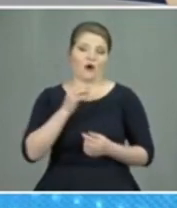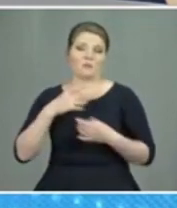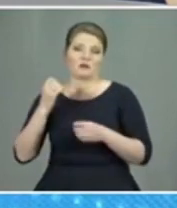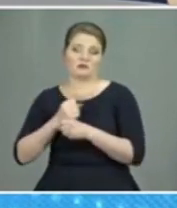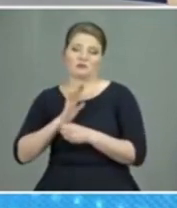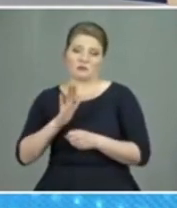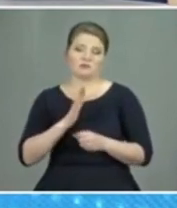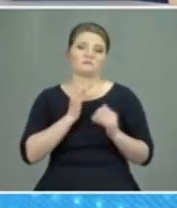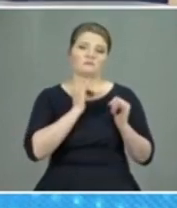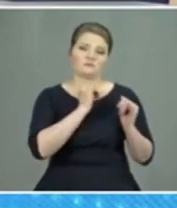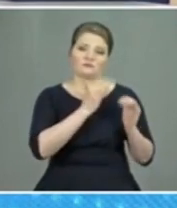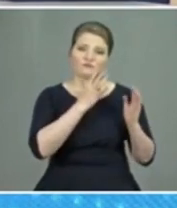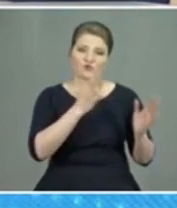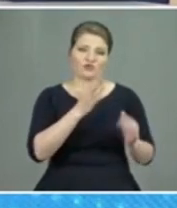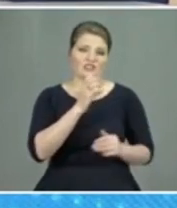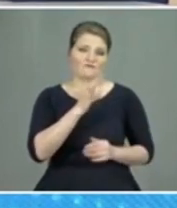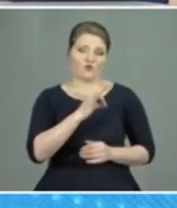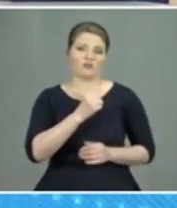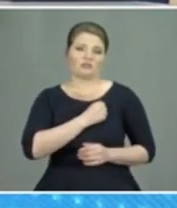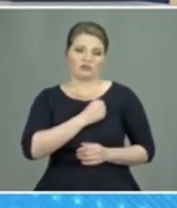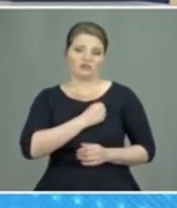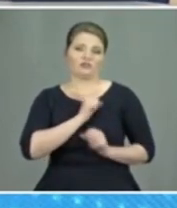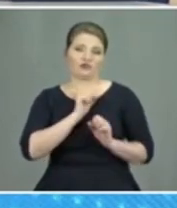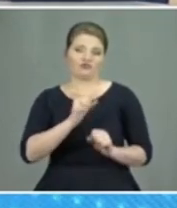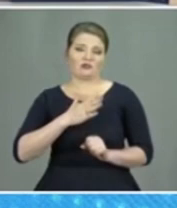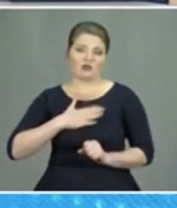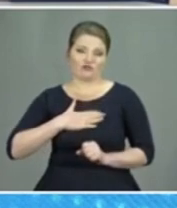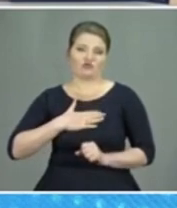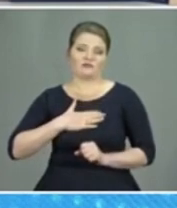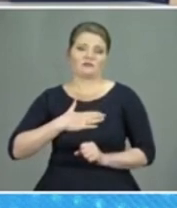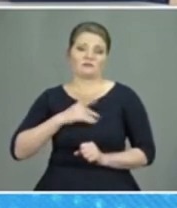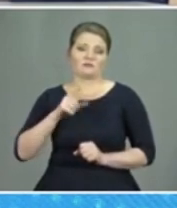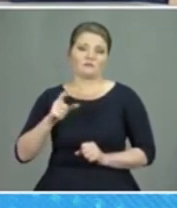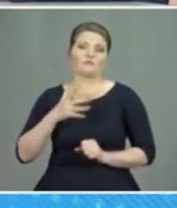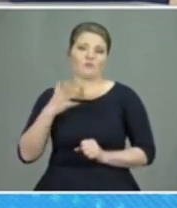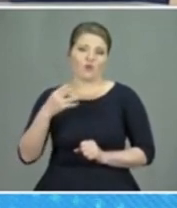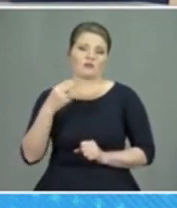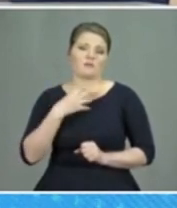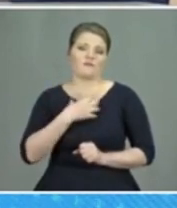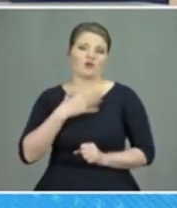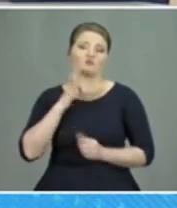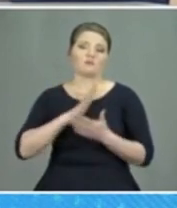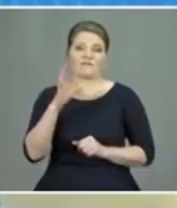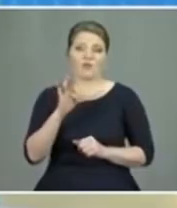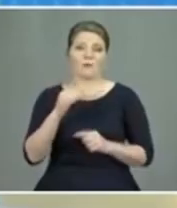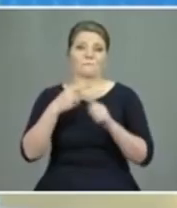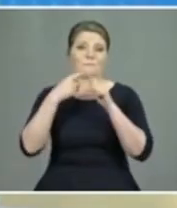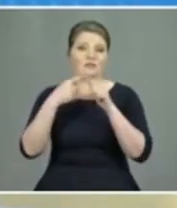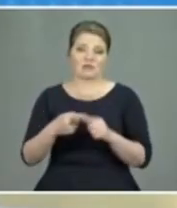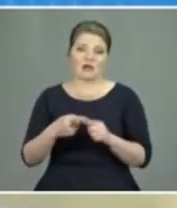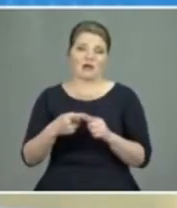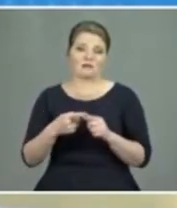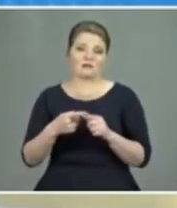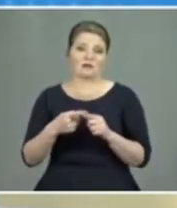поддержка наших бойцов, наших героев, защитников, она абсолютно приоритетно. Будем ее продолжать. Для своих семей. Почему